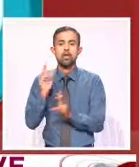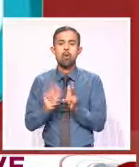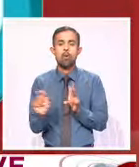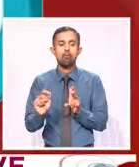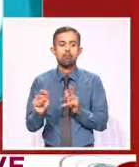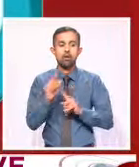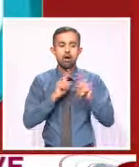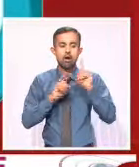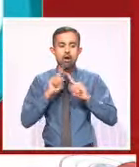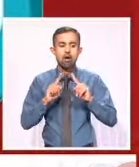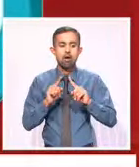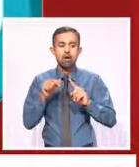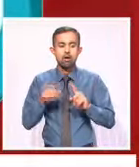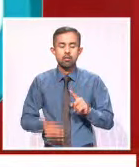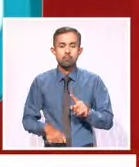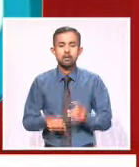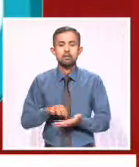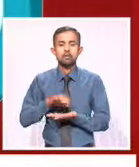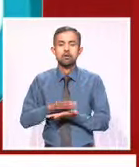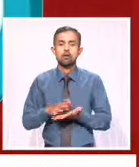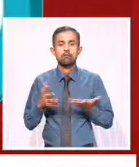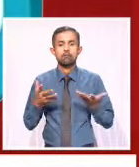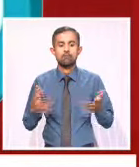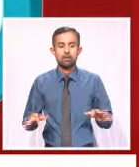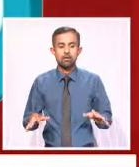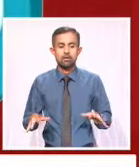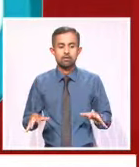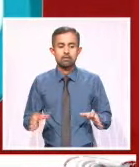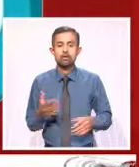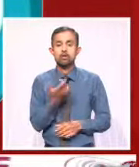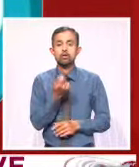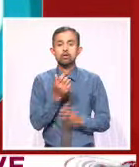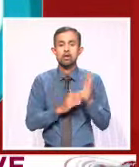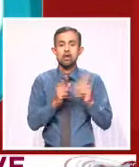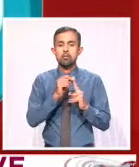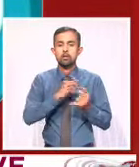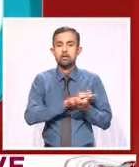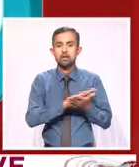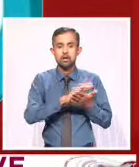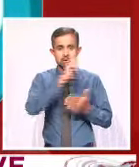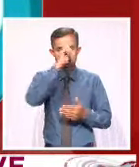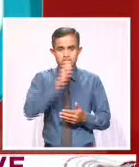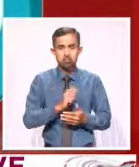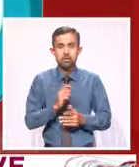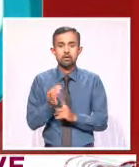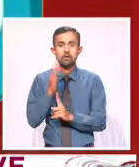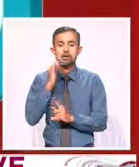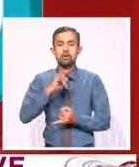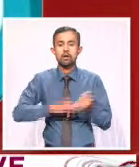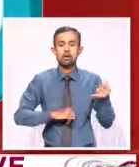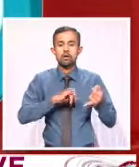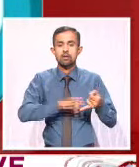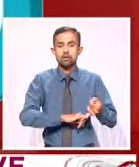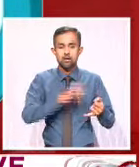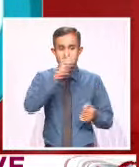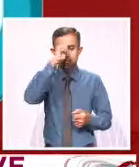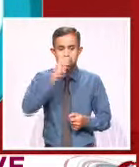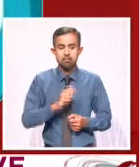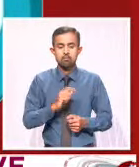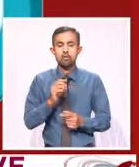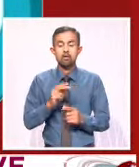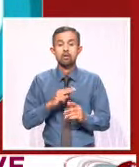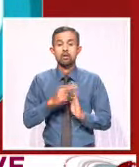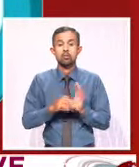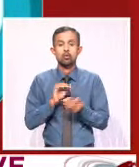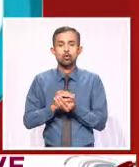කාර්යාලයේ පැවති සාකච්ඡාවේදී මෙම තීරණයට එළඹ තිබෙනවා. මුදල් රාජ්‍ය අමාත්‍ය ශ්‍රීහාන් සේමසිංහ, ජනාධිපති ලේකම් සමන් ඒකනායක,